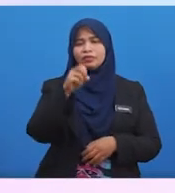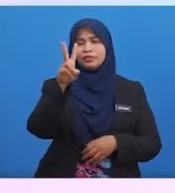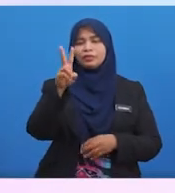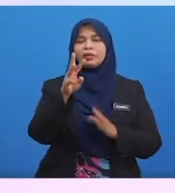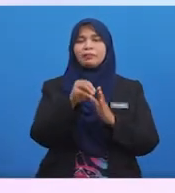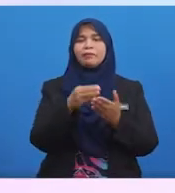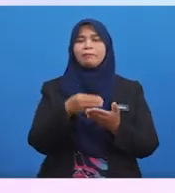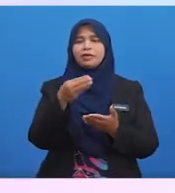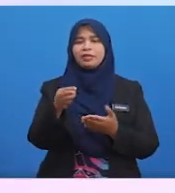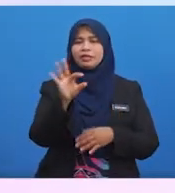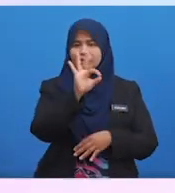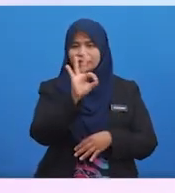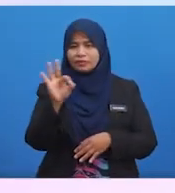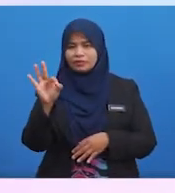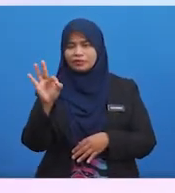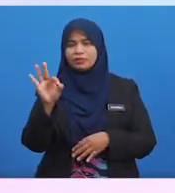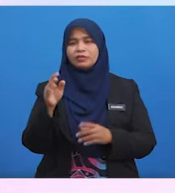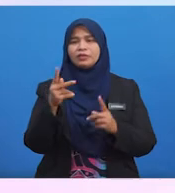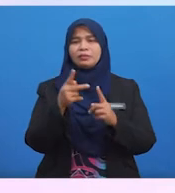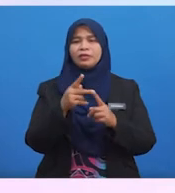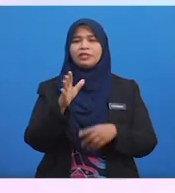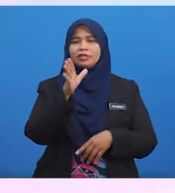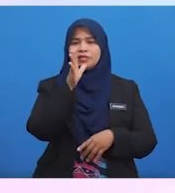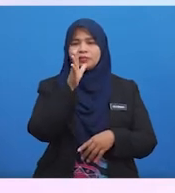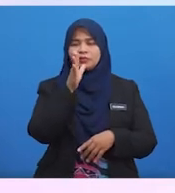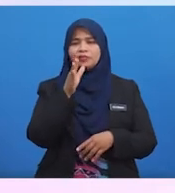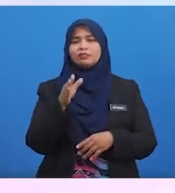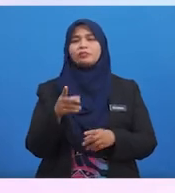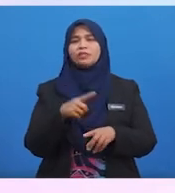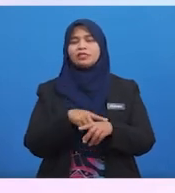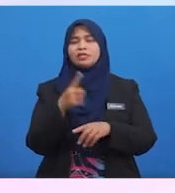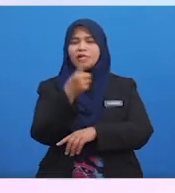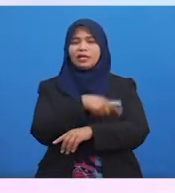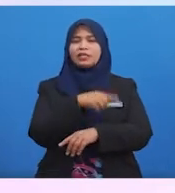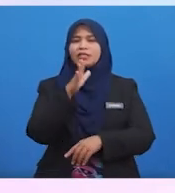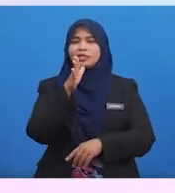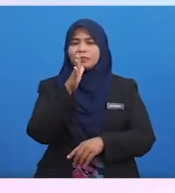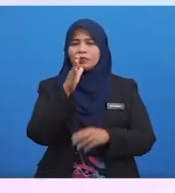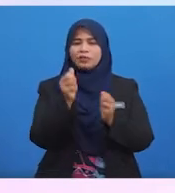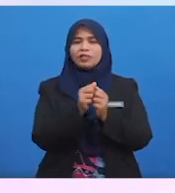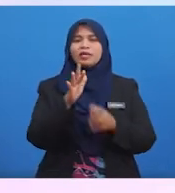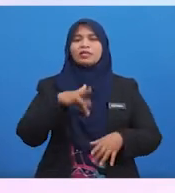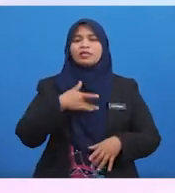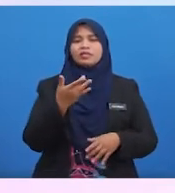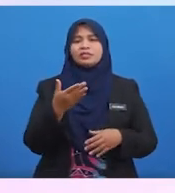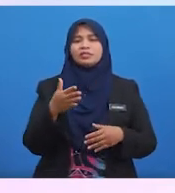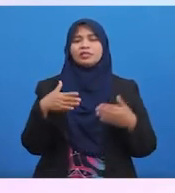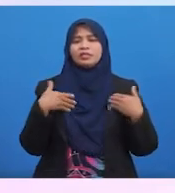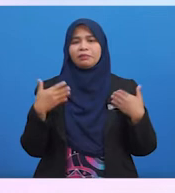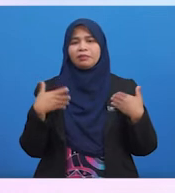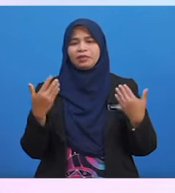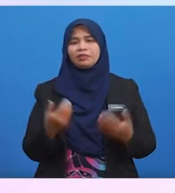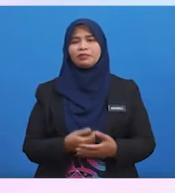memberi kepada Ibu sempurna hari ibu dengan rasa gembira